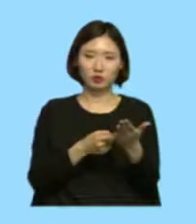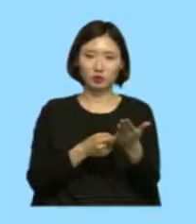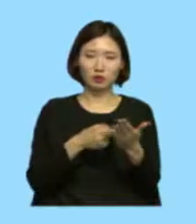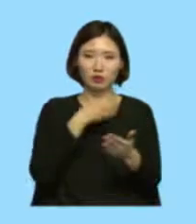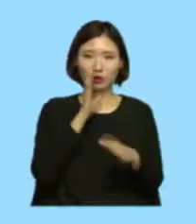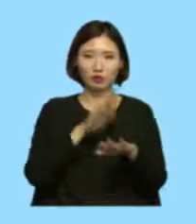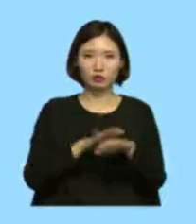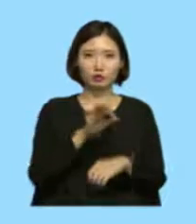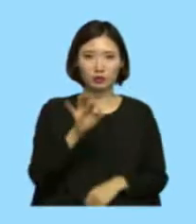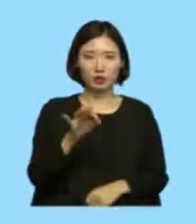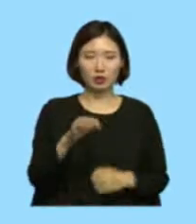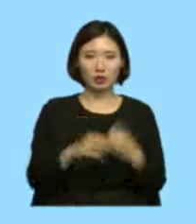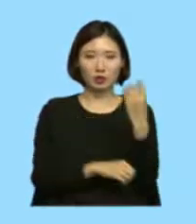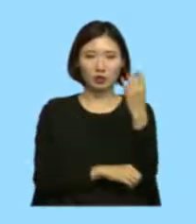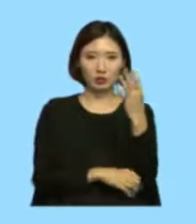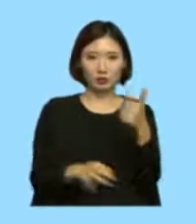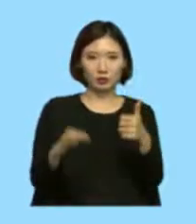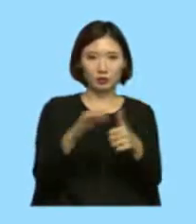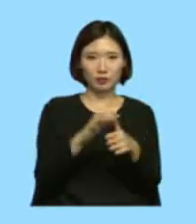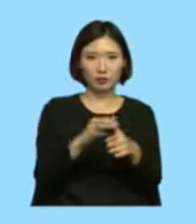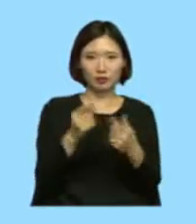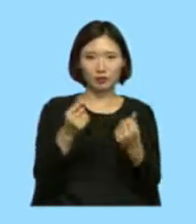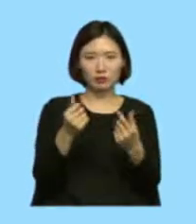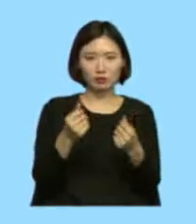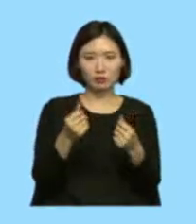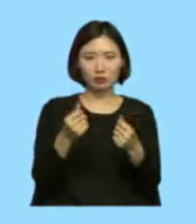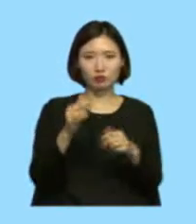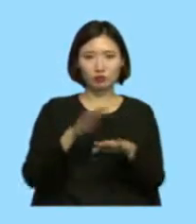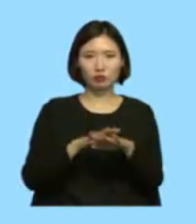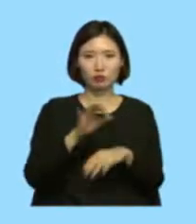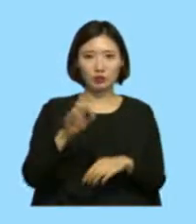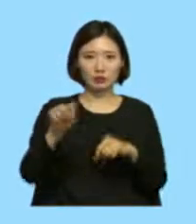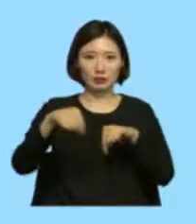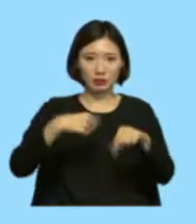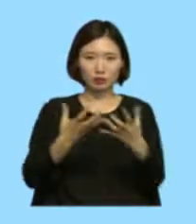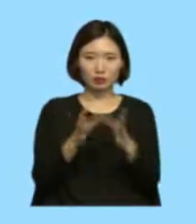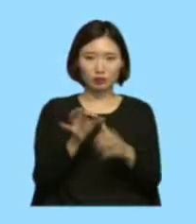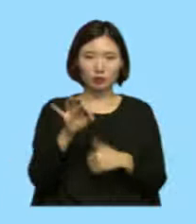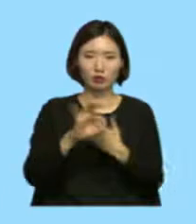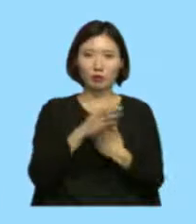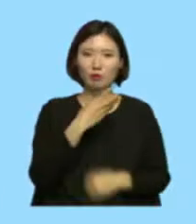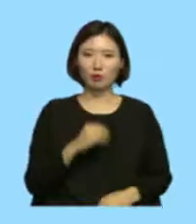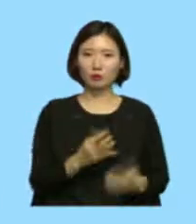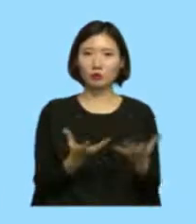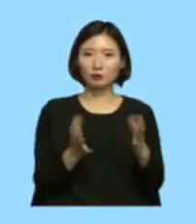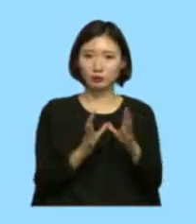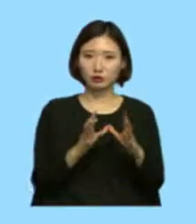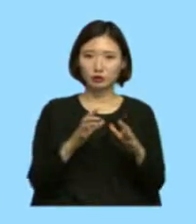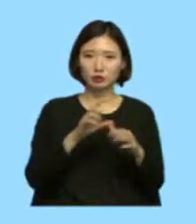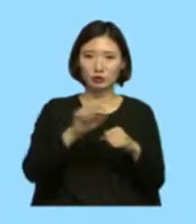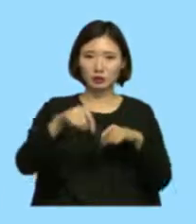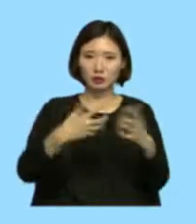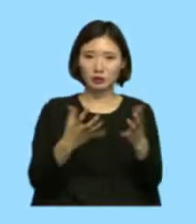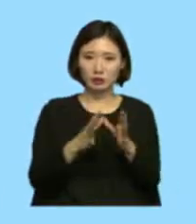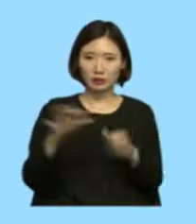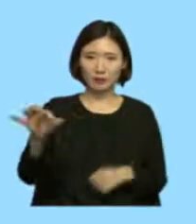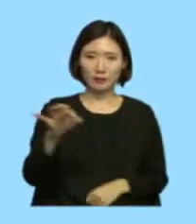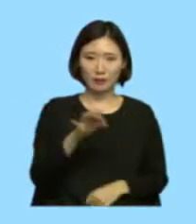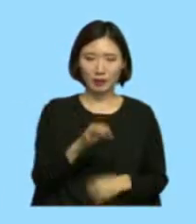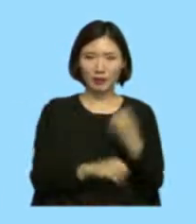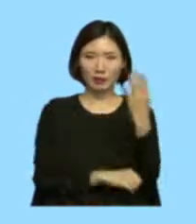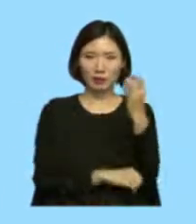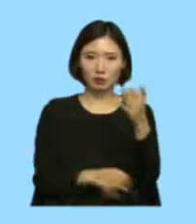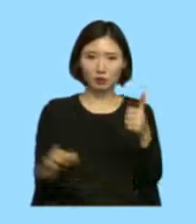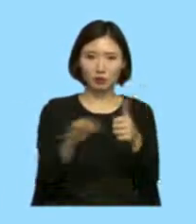수당 처럼 기초연금과 유사한 수당을 자치구에서 지급하게 되면 보건복지부에서 지자체의 지급하던 기초연금